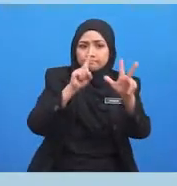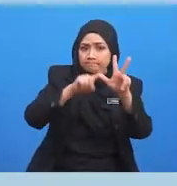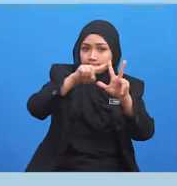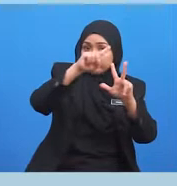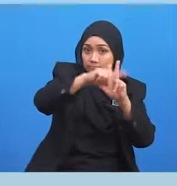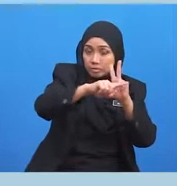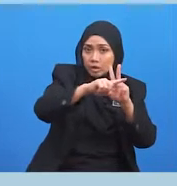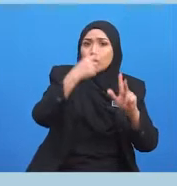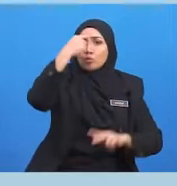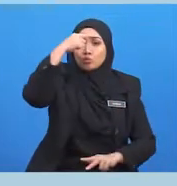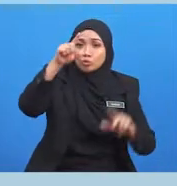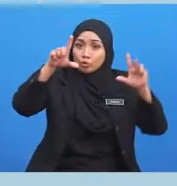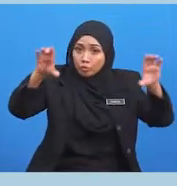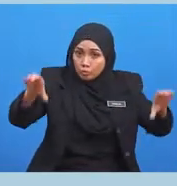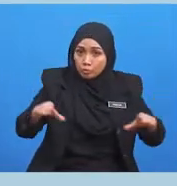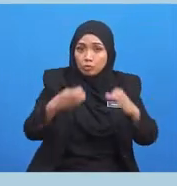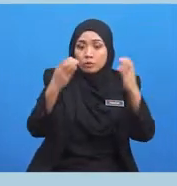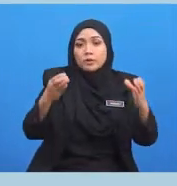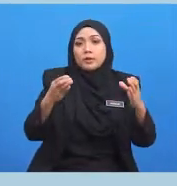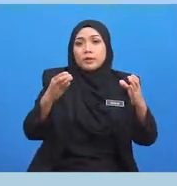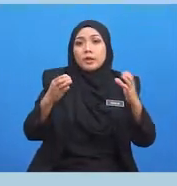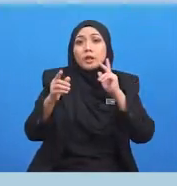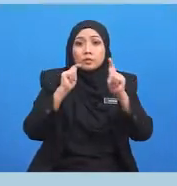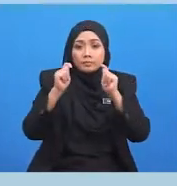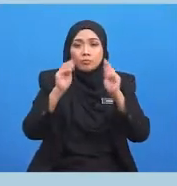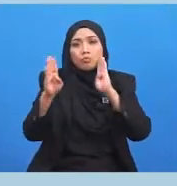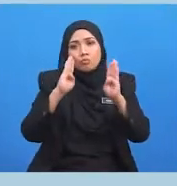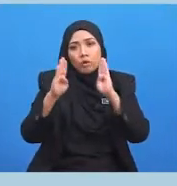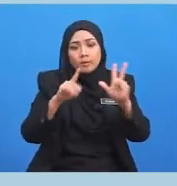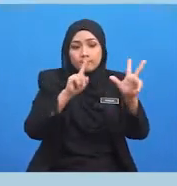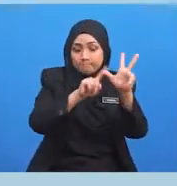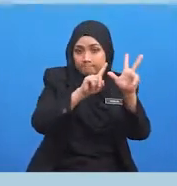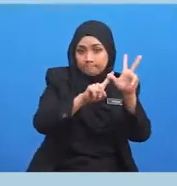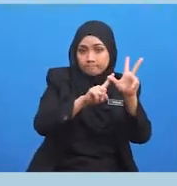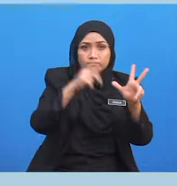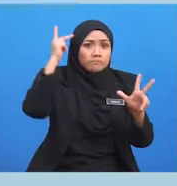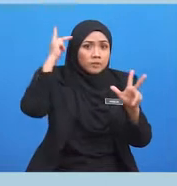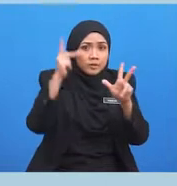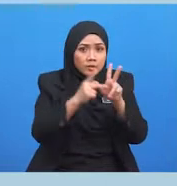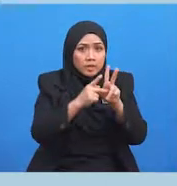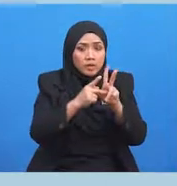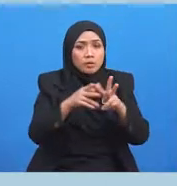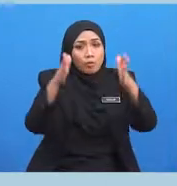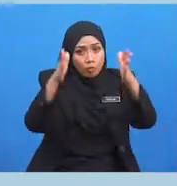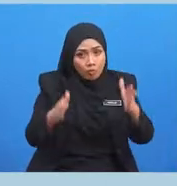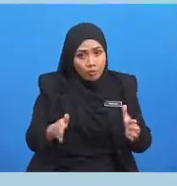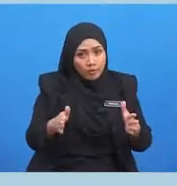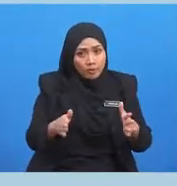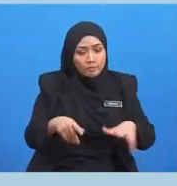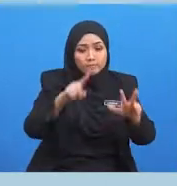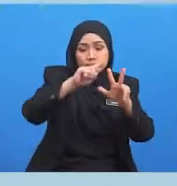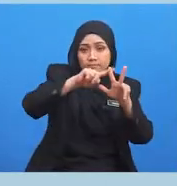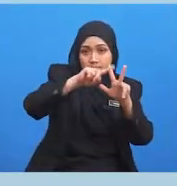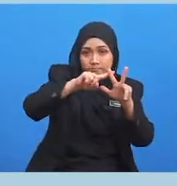untuk menggunakan kaedah ini, iaitu pertama, kenal pasti responden. Yang